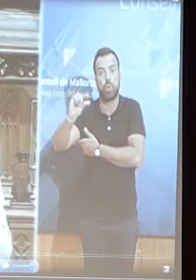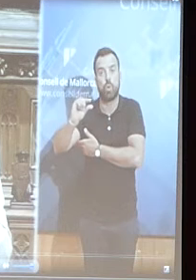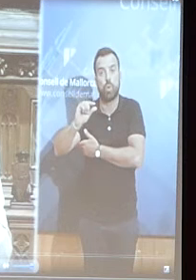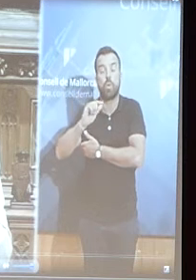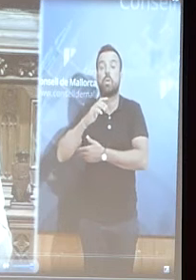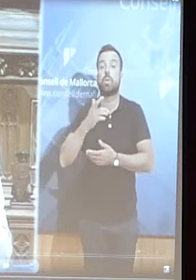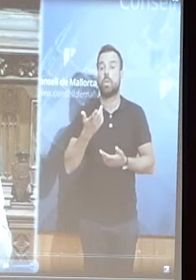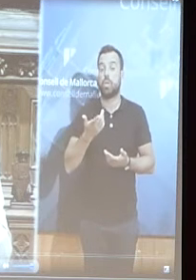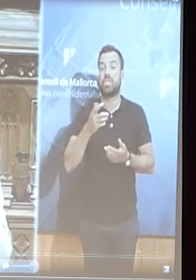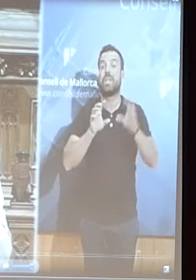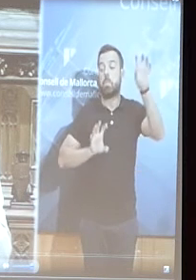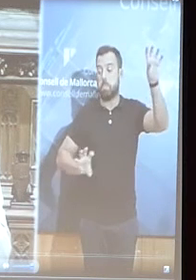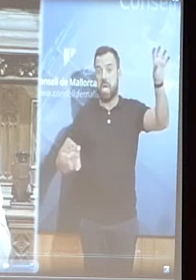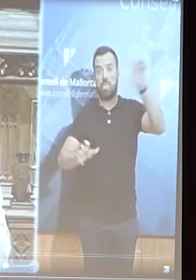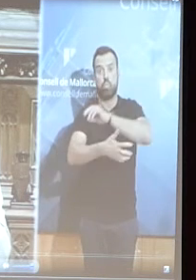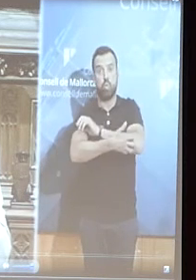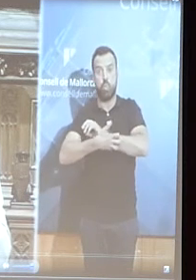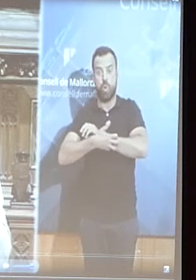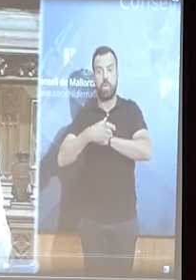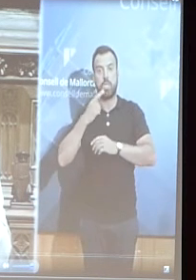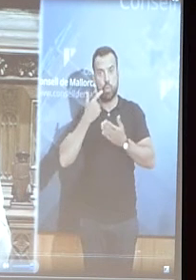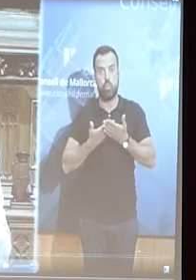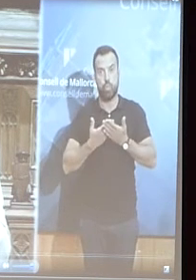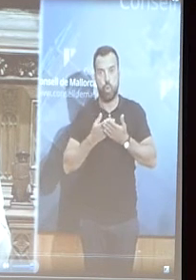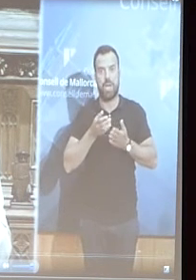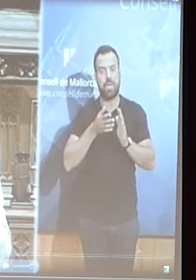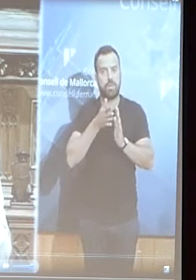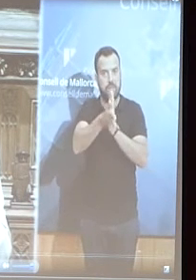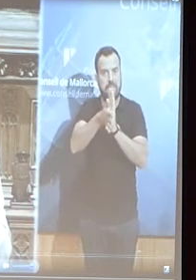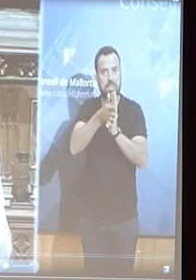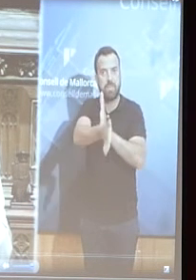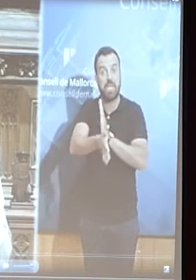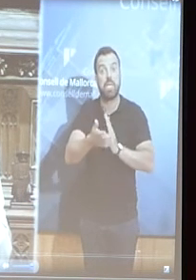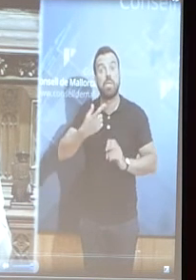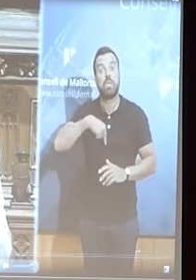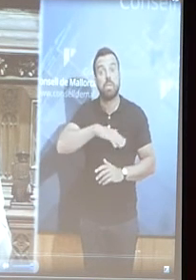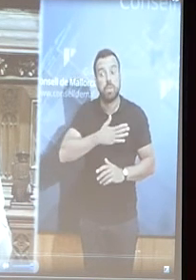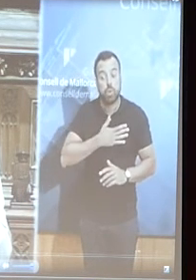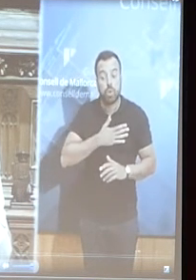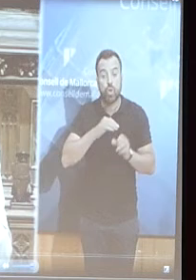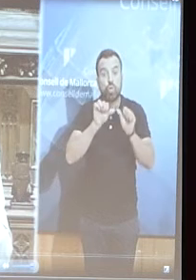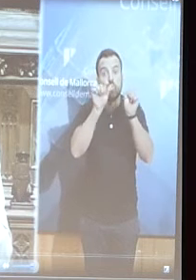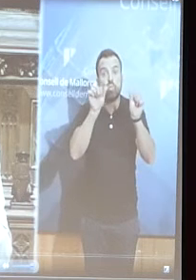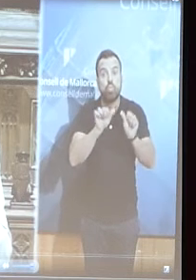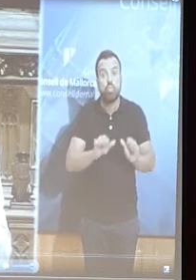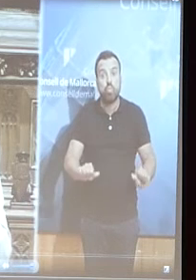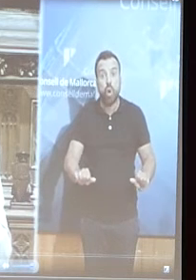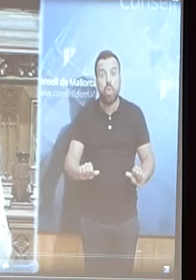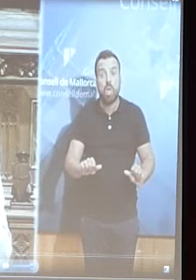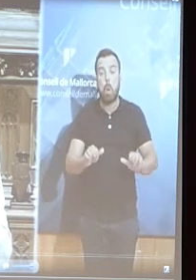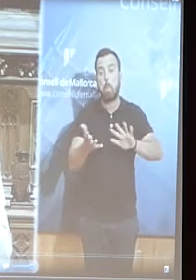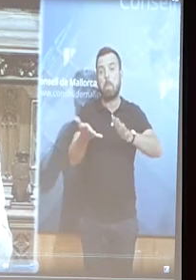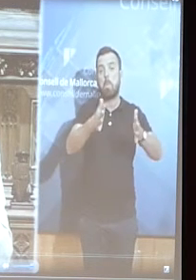L'Estat és molt pobre. Jo els mostraré que tenim els diners per tenir un estat molt més